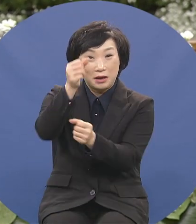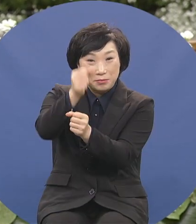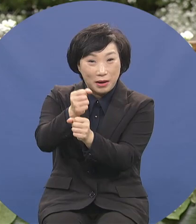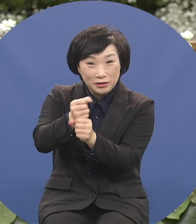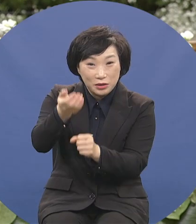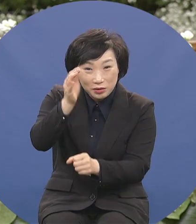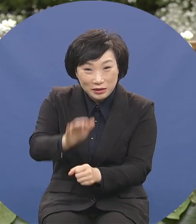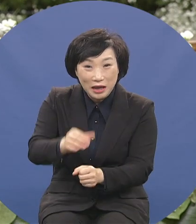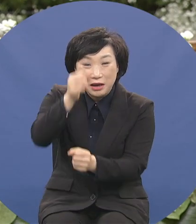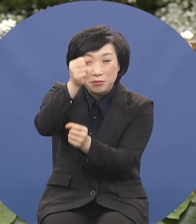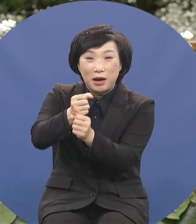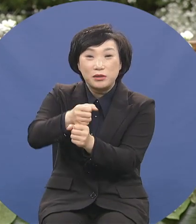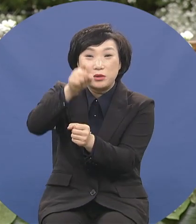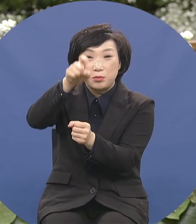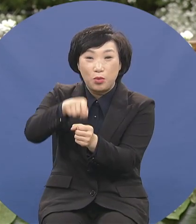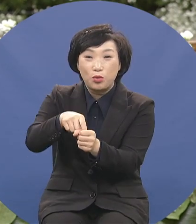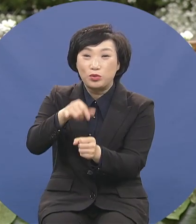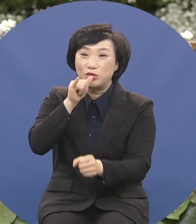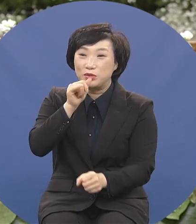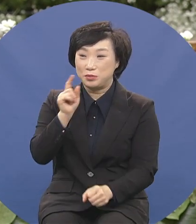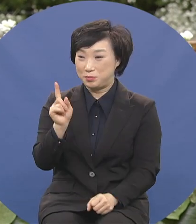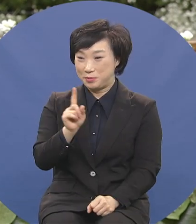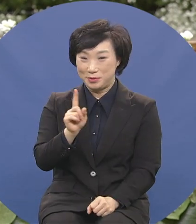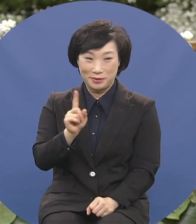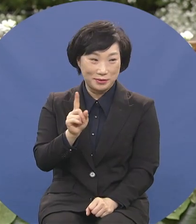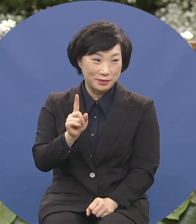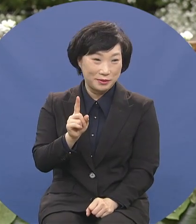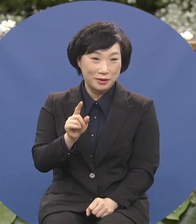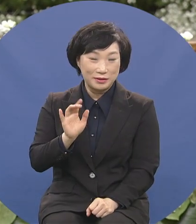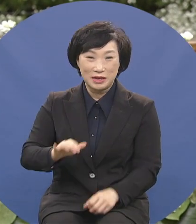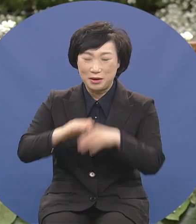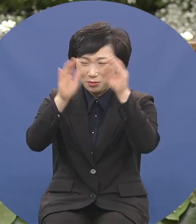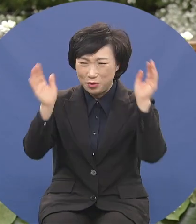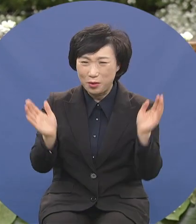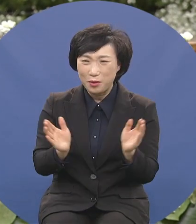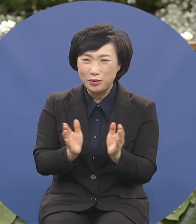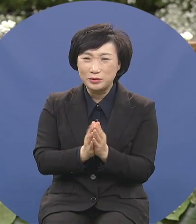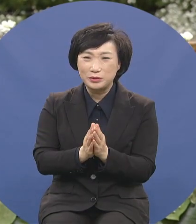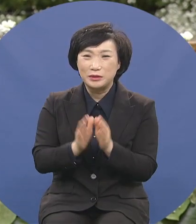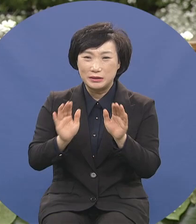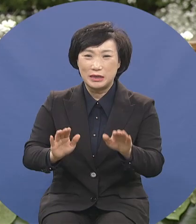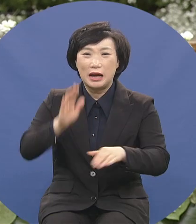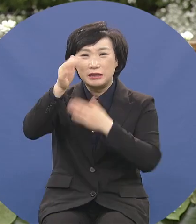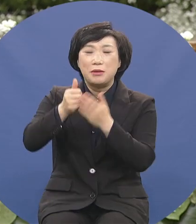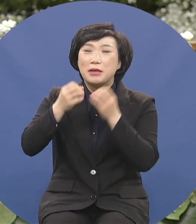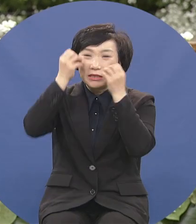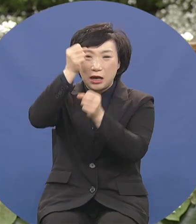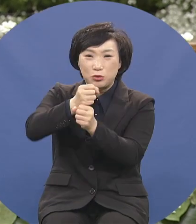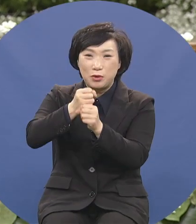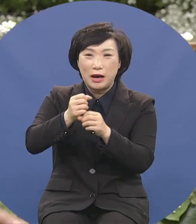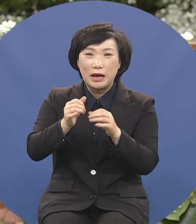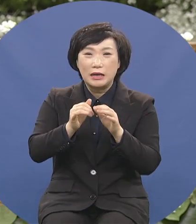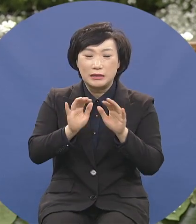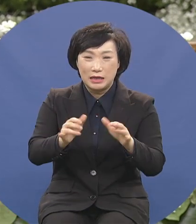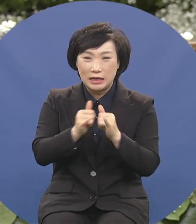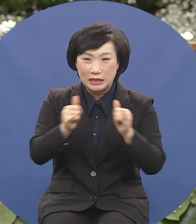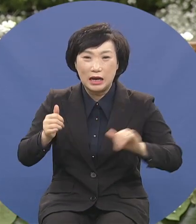지으셨는데 지으신 목적이 있는데 모든 자기가 창조한